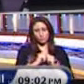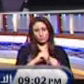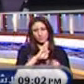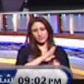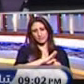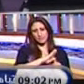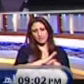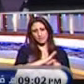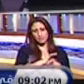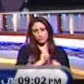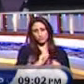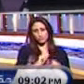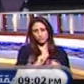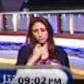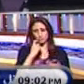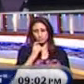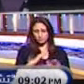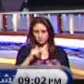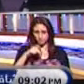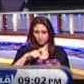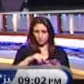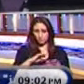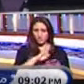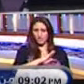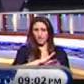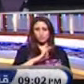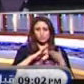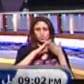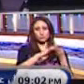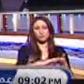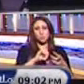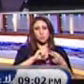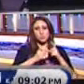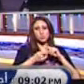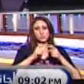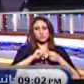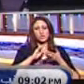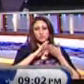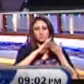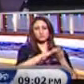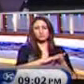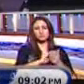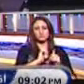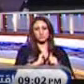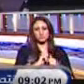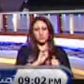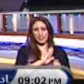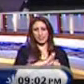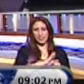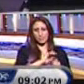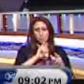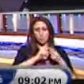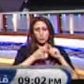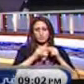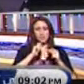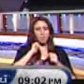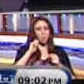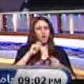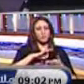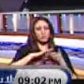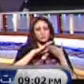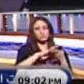هو الجهه الوحيده الامنه من شعب بورسعيد توصيل رسالتها لرئيس الجمهوريه. ومن كل هذه الجهات